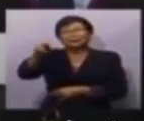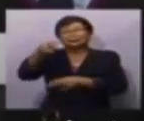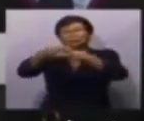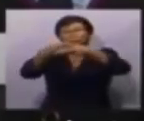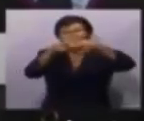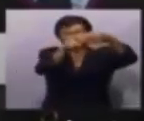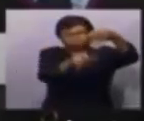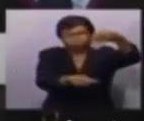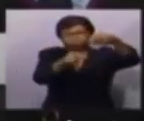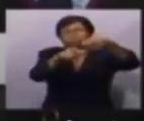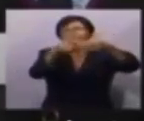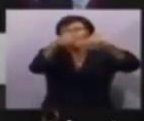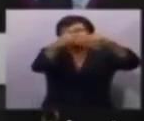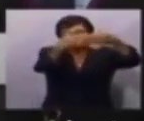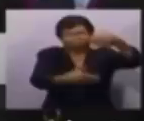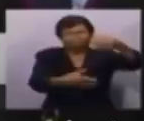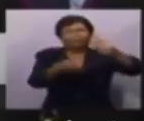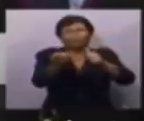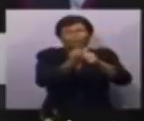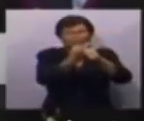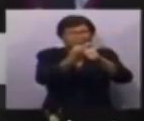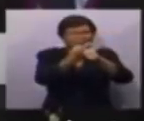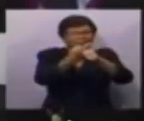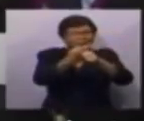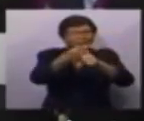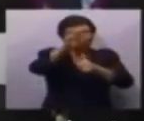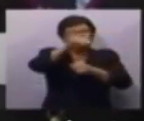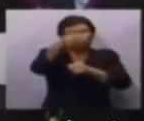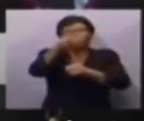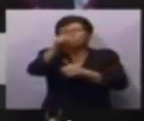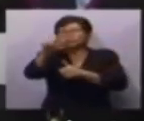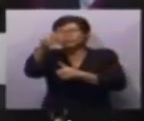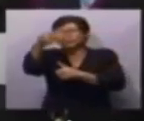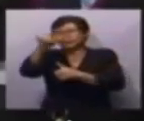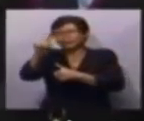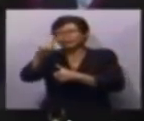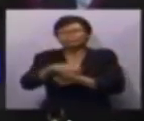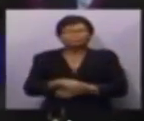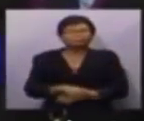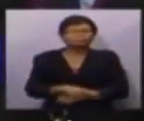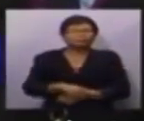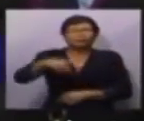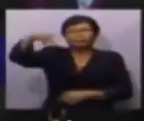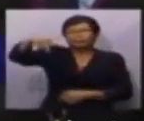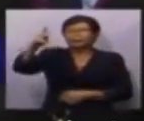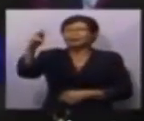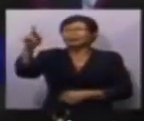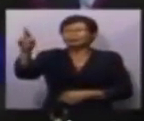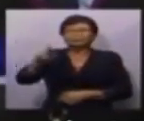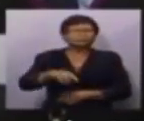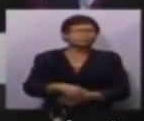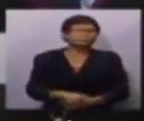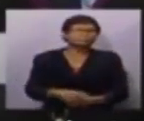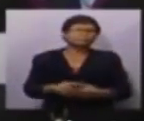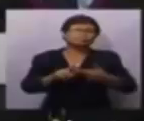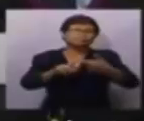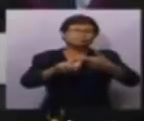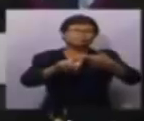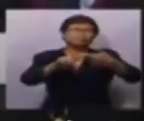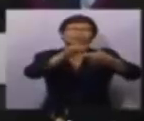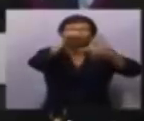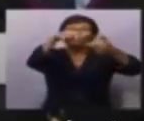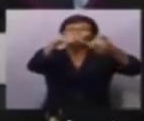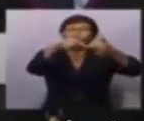berikut. Yang pertama, Muhammad Zahid bin Mat Arif, PKR.